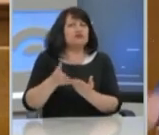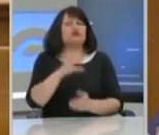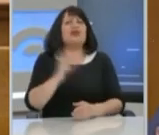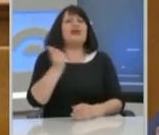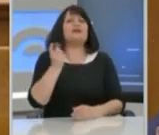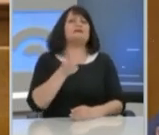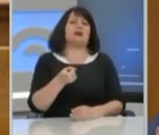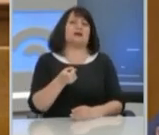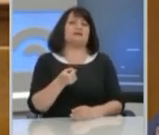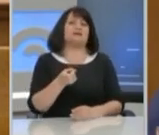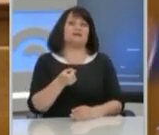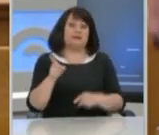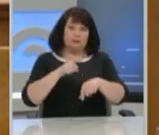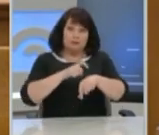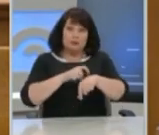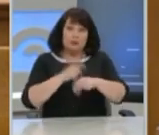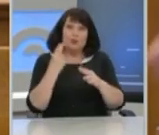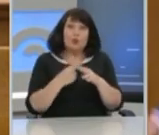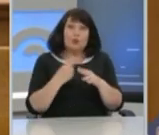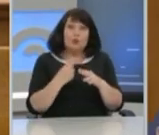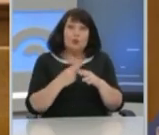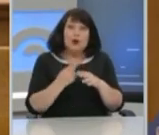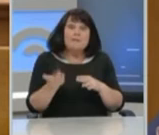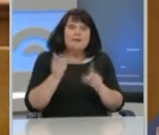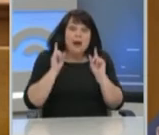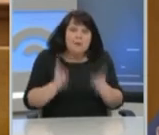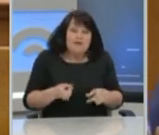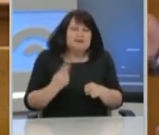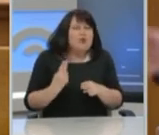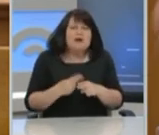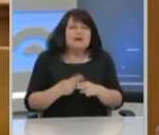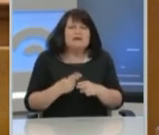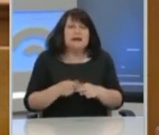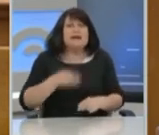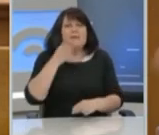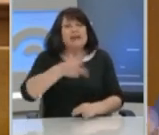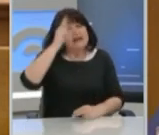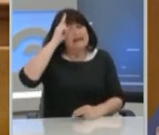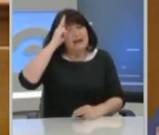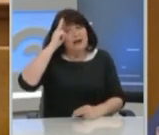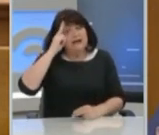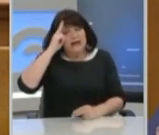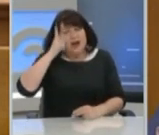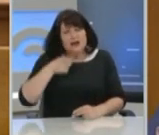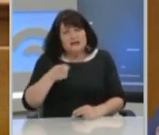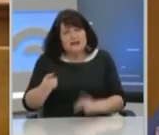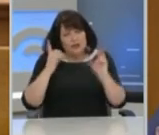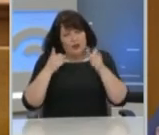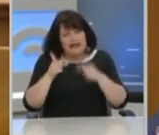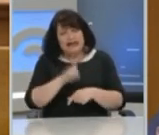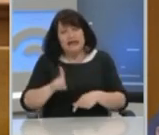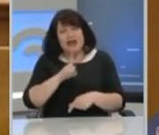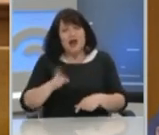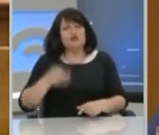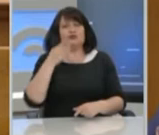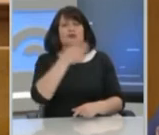στιγμή, λίγο πριν από κρίσιμες αποφάσεις, πηγαίνατε στο Βερολίνο και ενώ λέγατε ότι